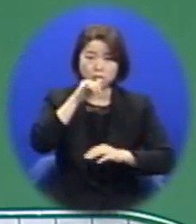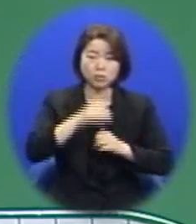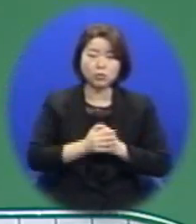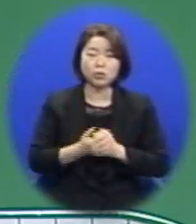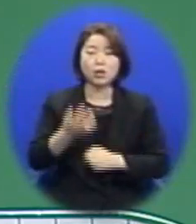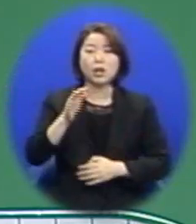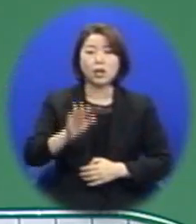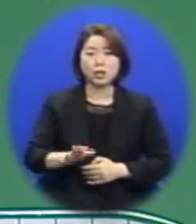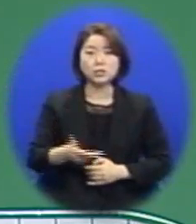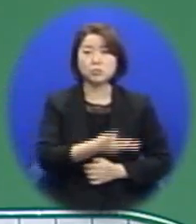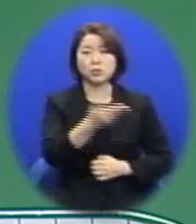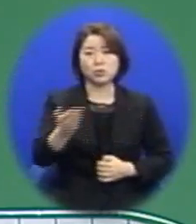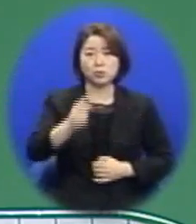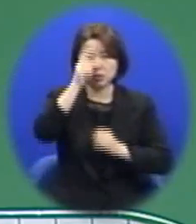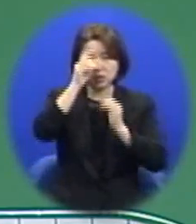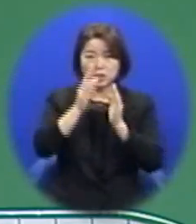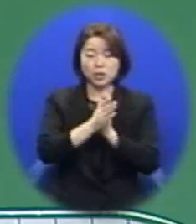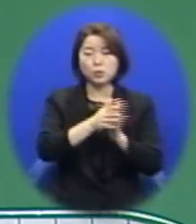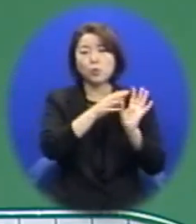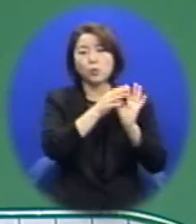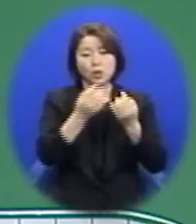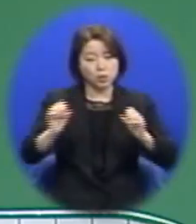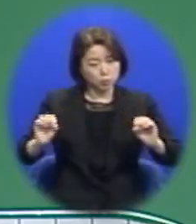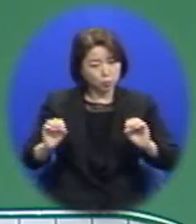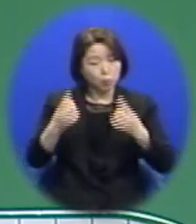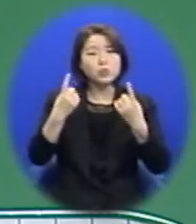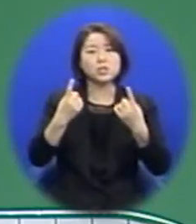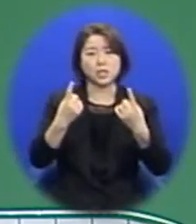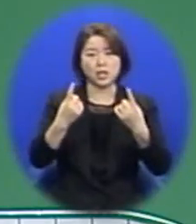그래도 여러분, 그건 기도를 하면서 하는 거예요.